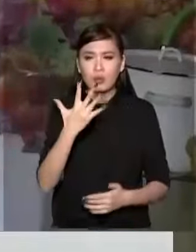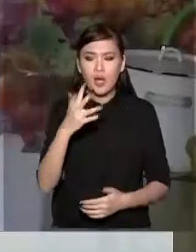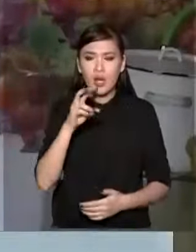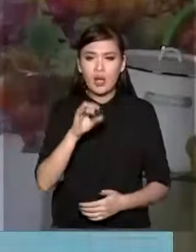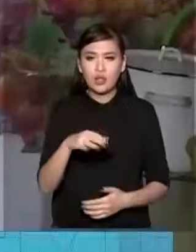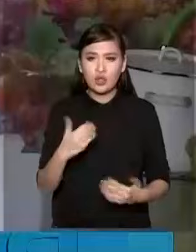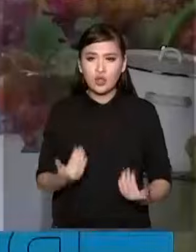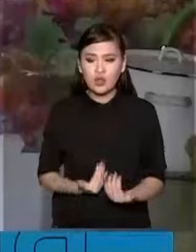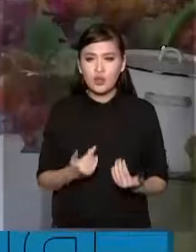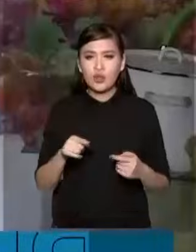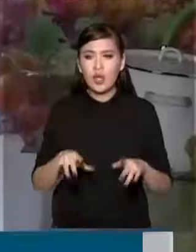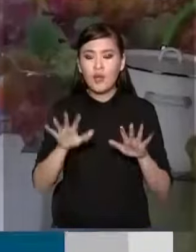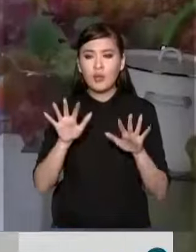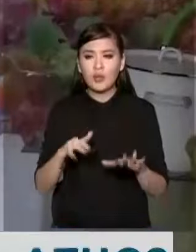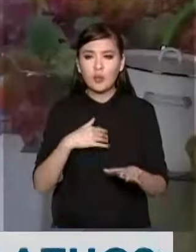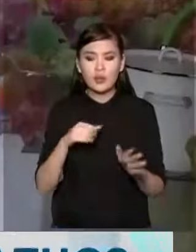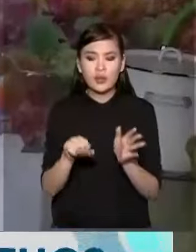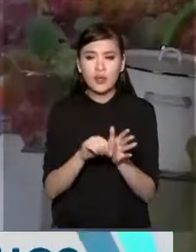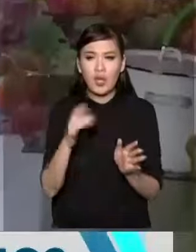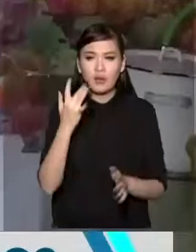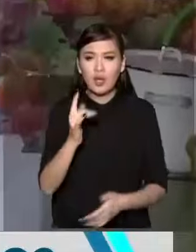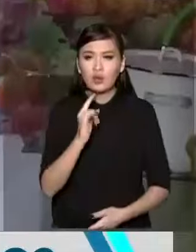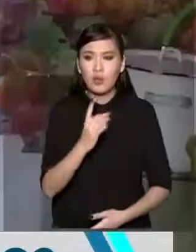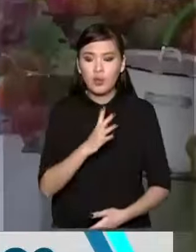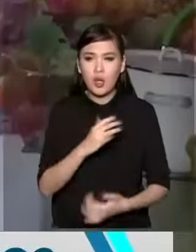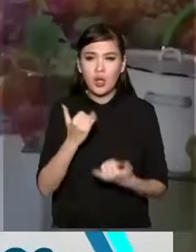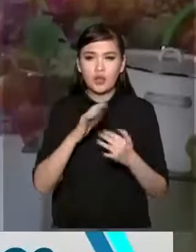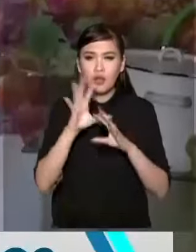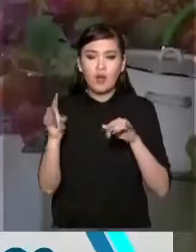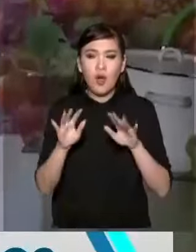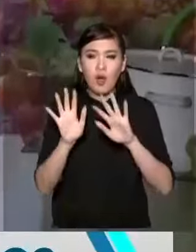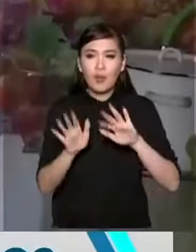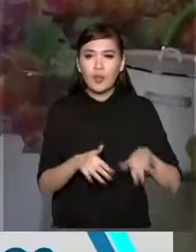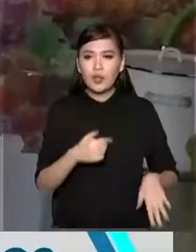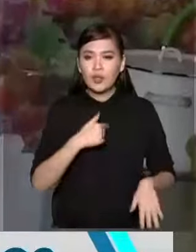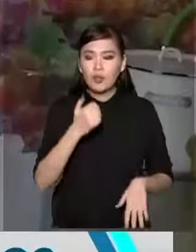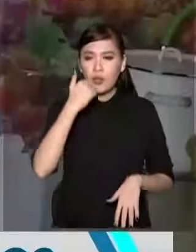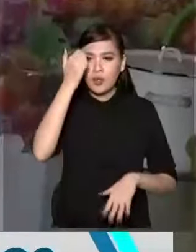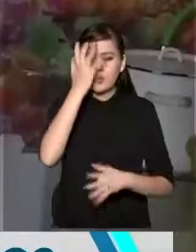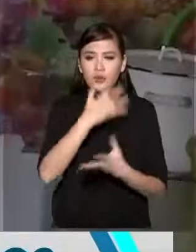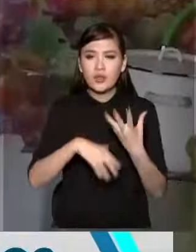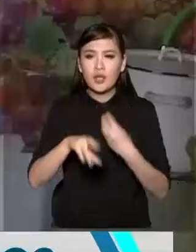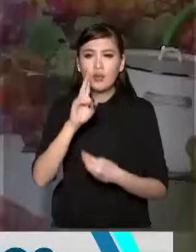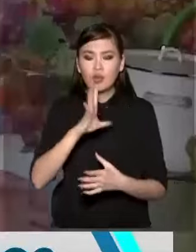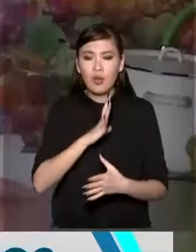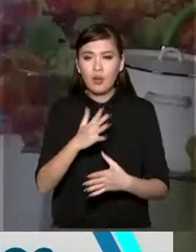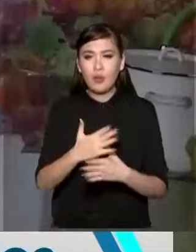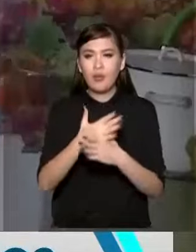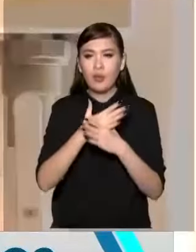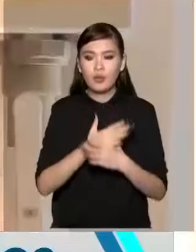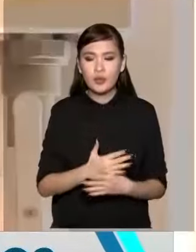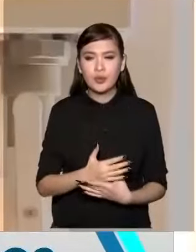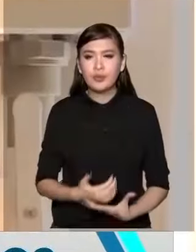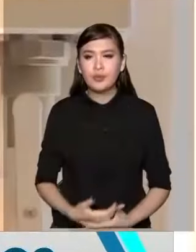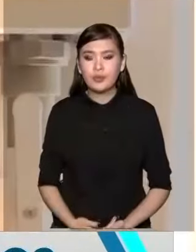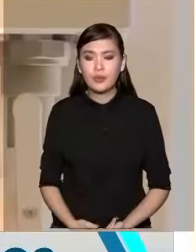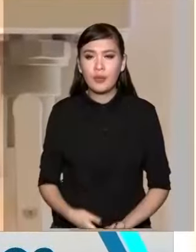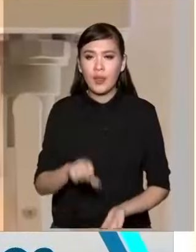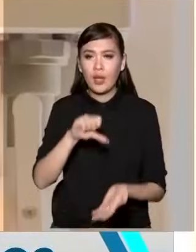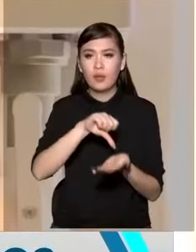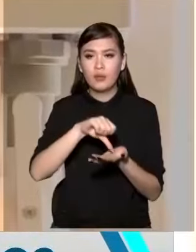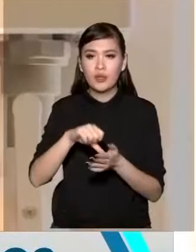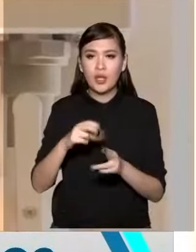год мы испытывали трудности в зимний период. Теперь все это позади. Я благодарна всем, кто содействовал благому делу. Претендентов